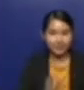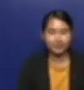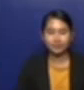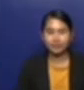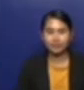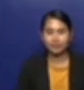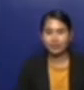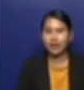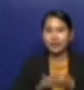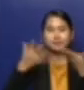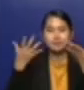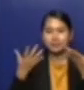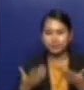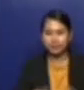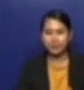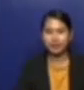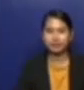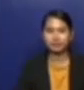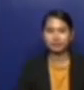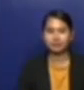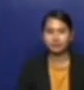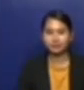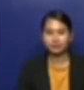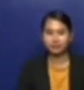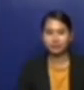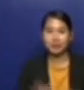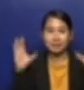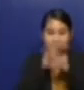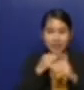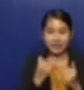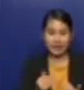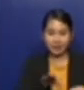ร็จเย็นนี้คืนนี้ยุบ